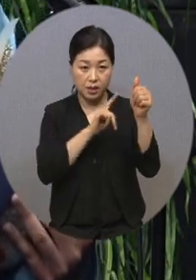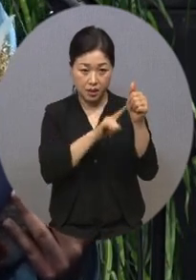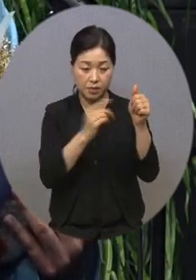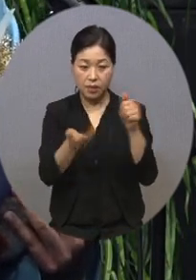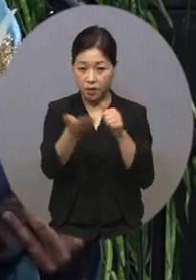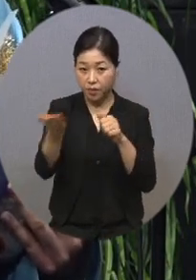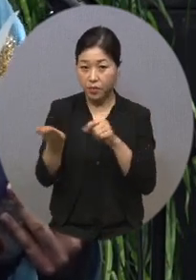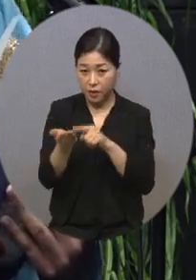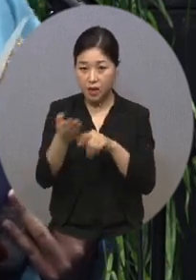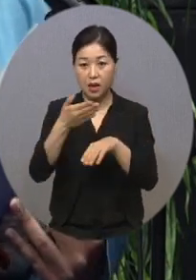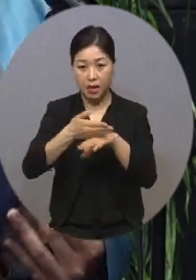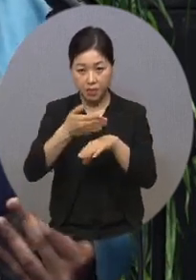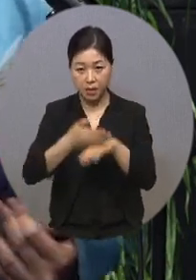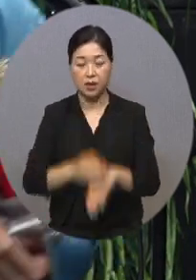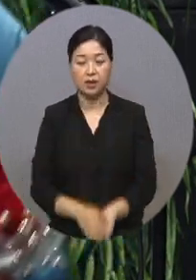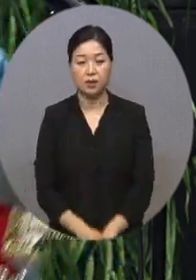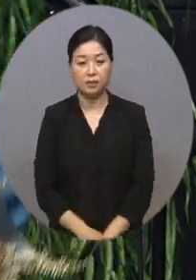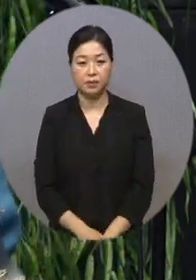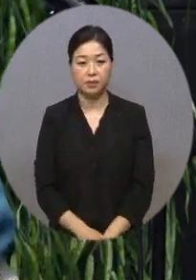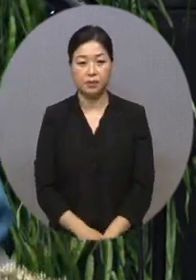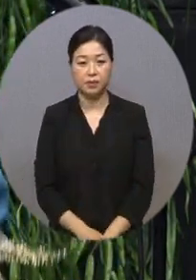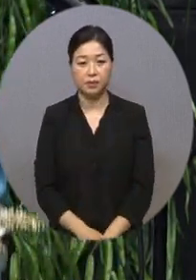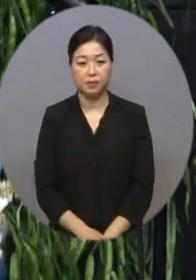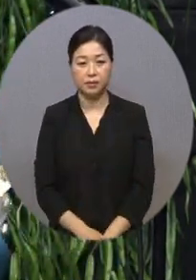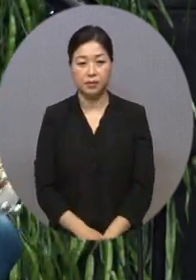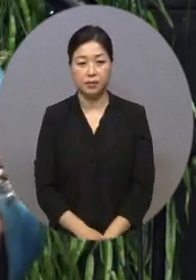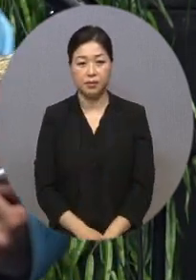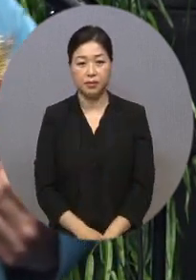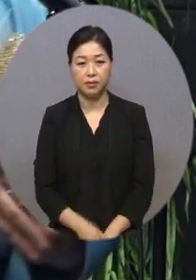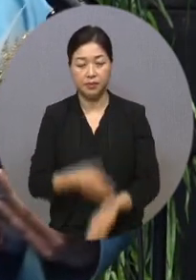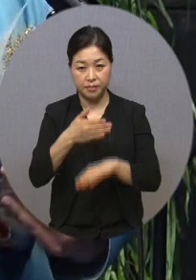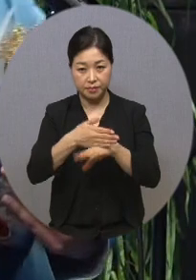선생님들에게도 감사드립니다.